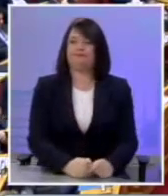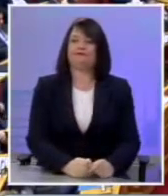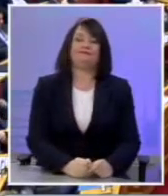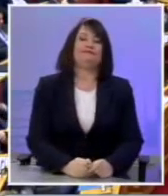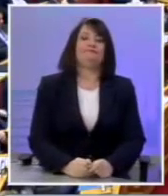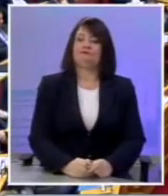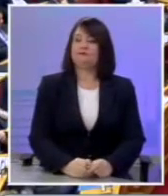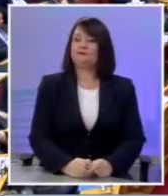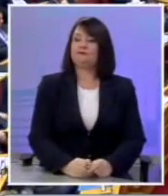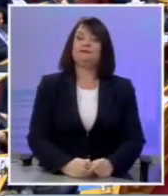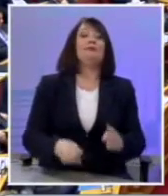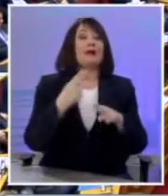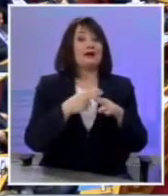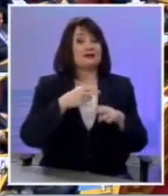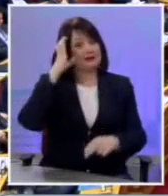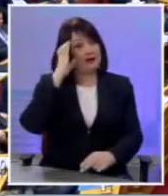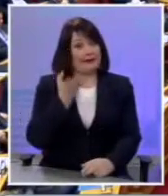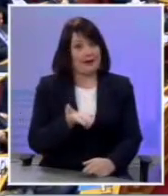Αξίζει να θυμίσω